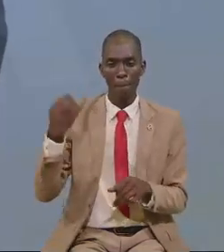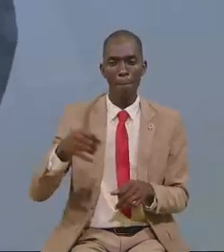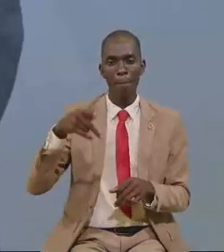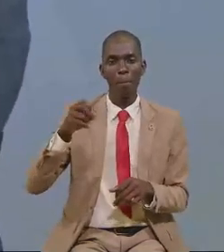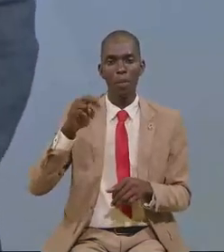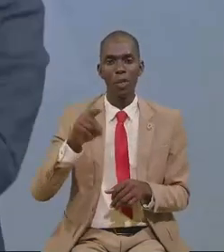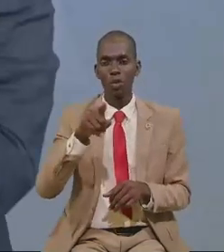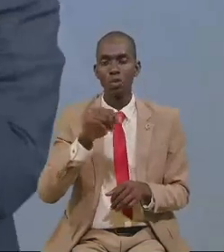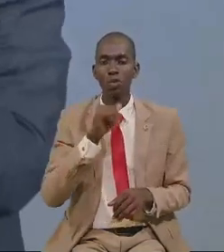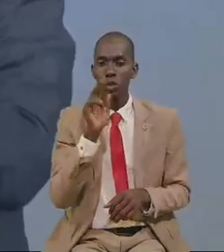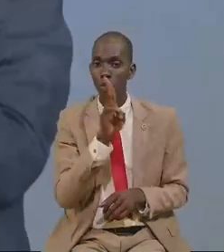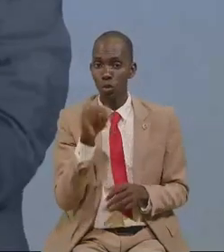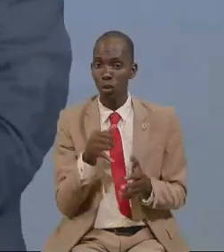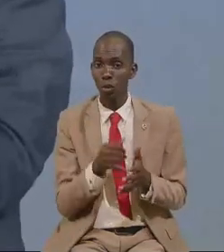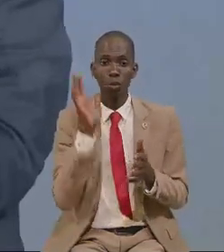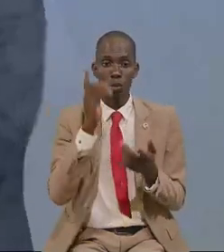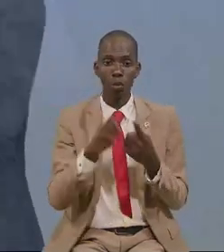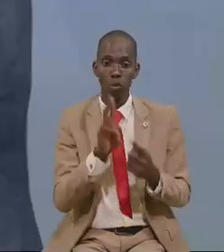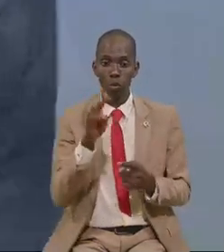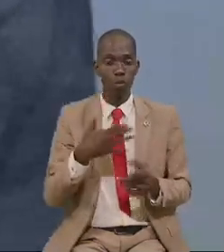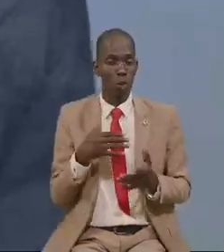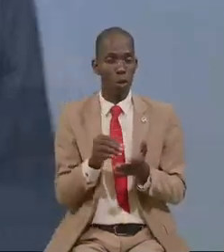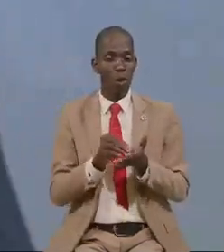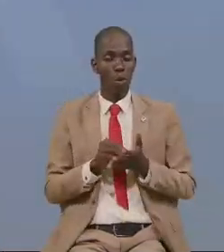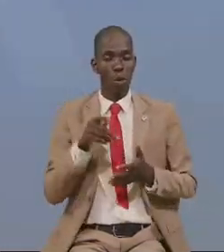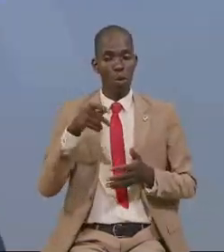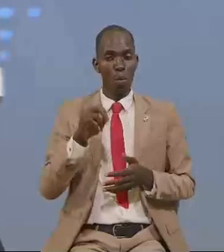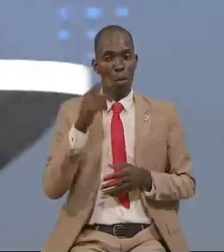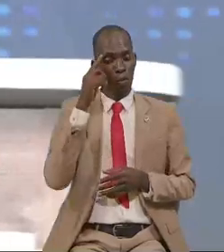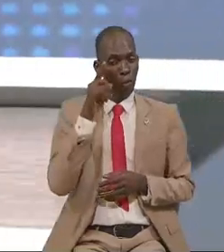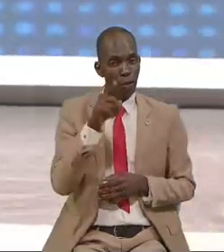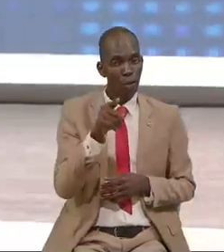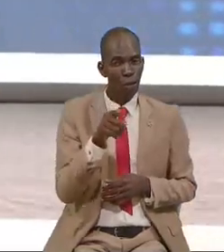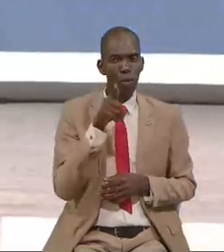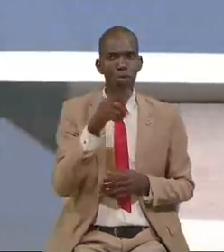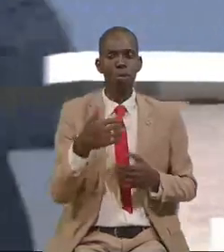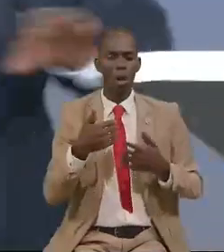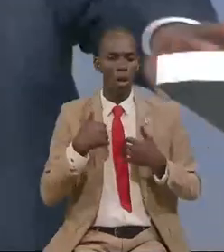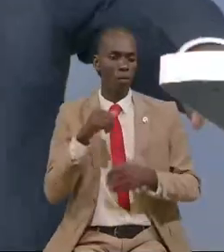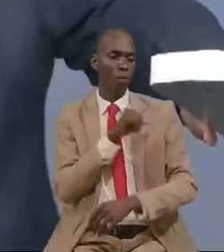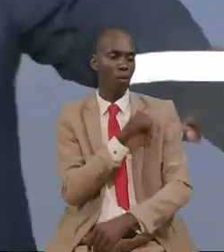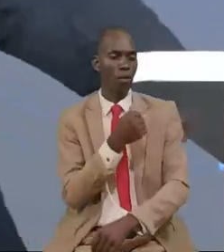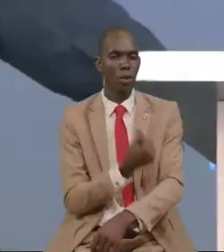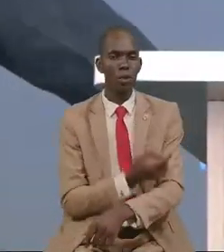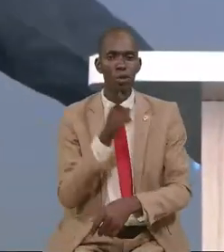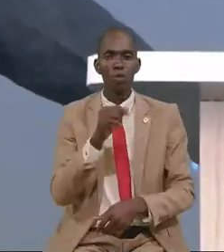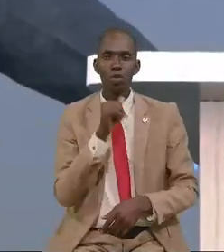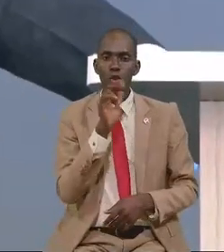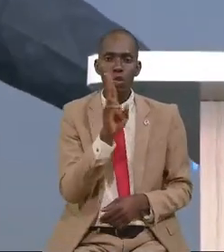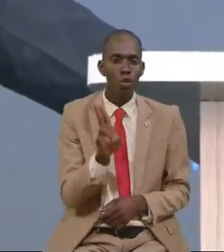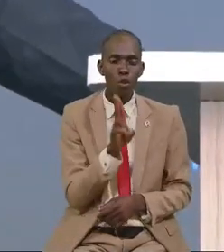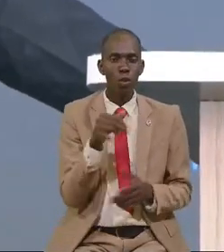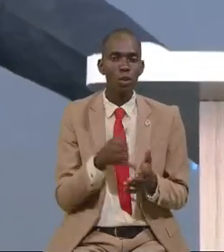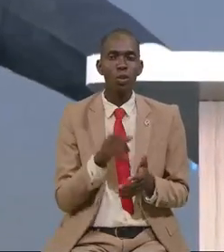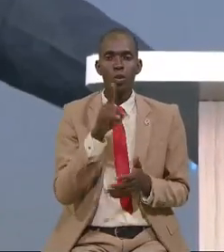venir vers moi pour que j'utilise mon BIC, pour que j'écris pour toi. Tu as l'autorisation que tu n'utilises pas. Tu as le